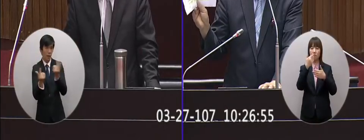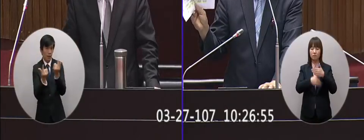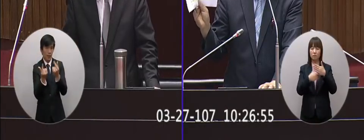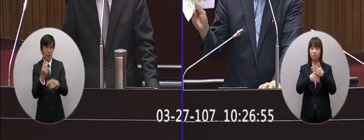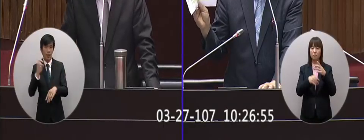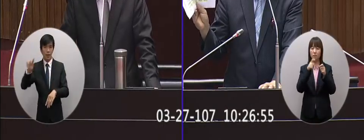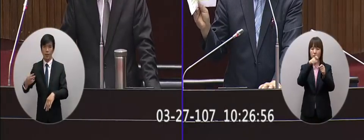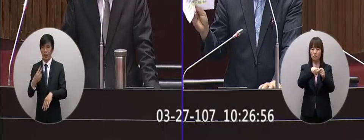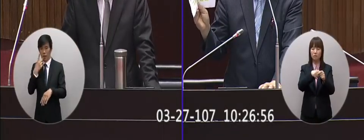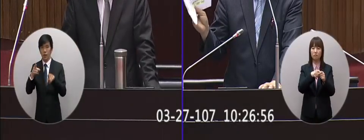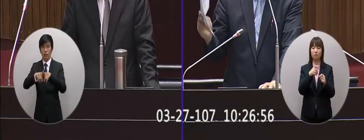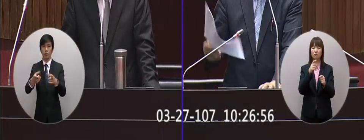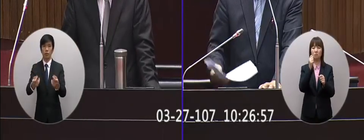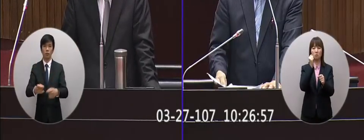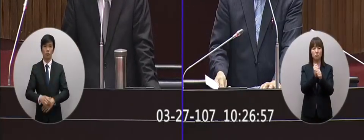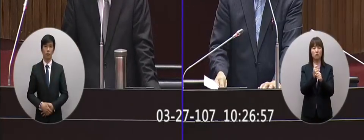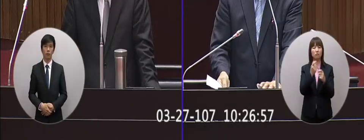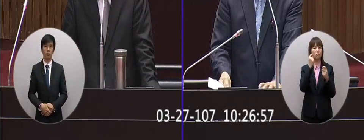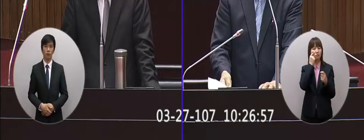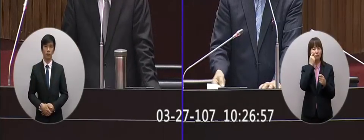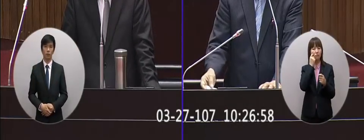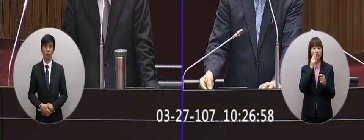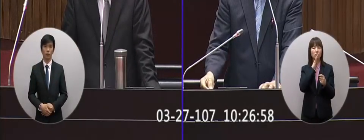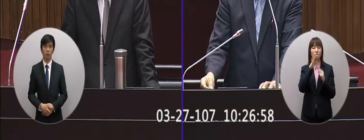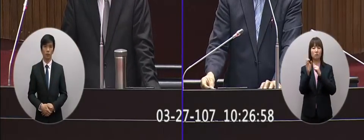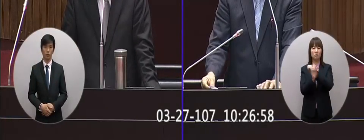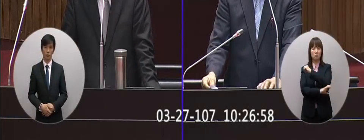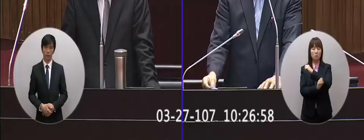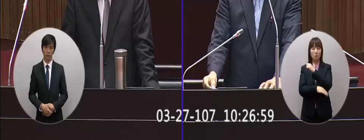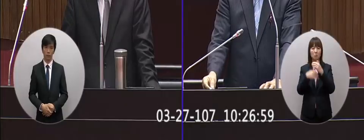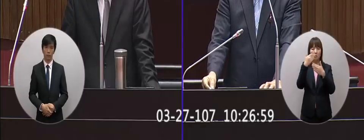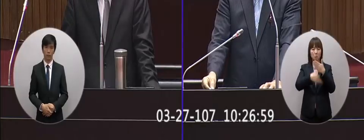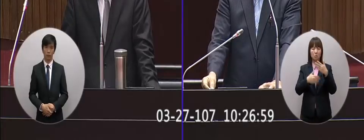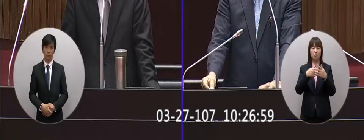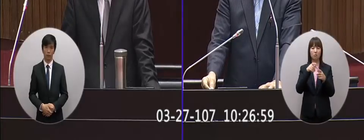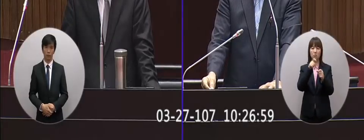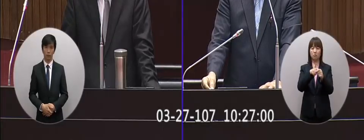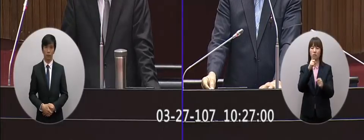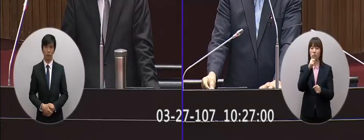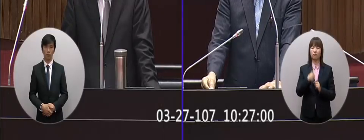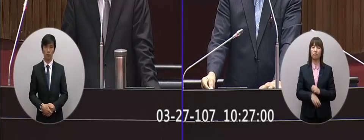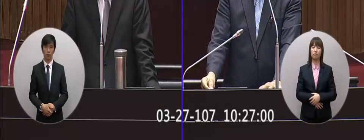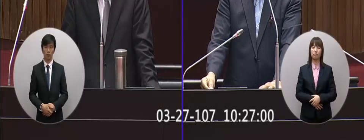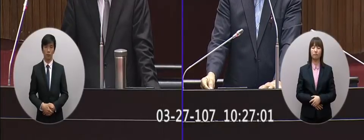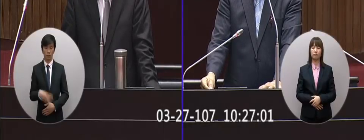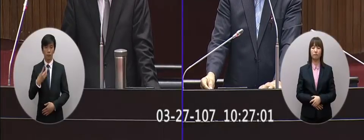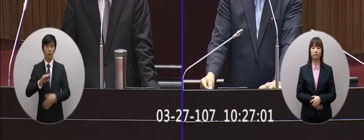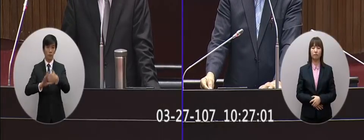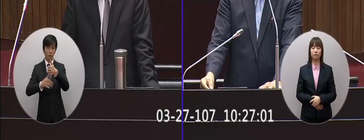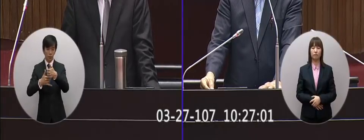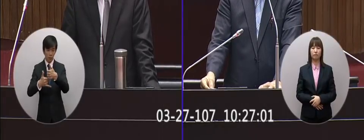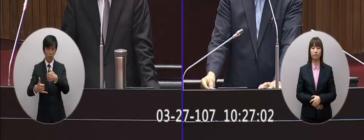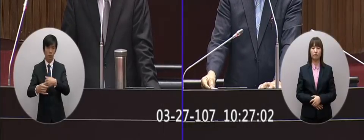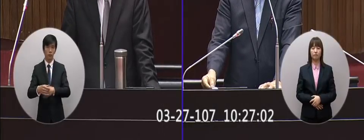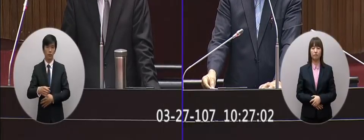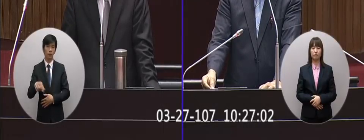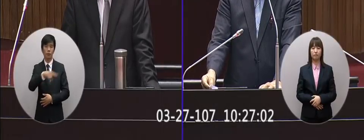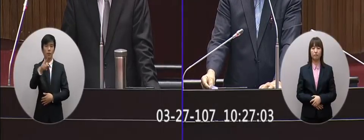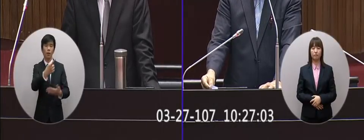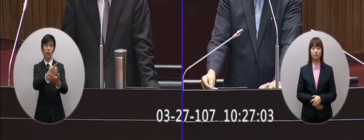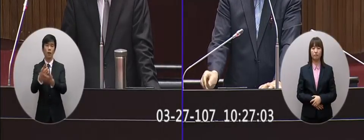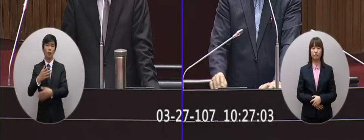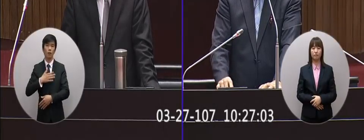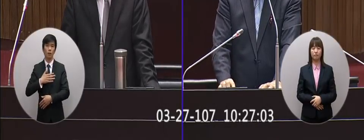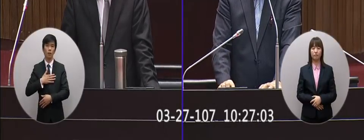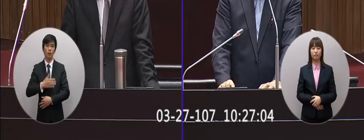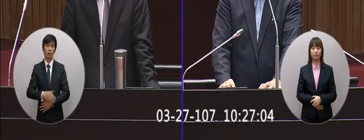减碳的目标就不可能达到，减碳的目标不可能达到。 其实廖委员，我们大家都很清楚了